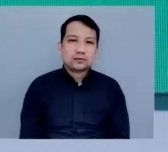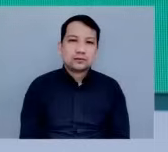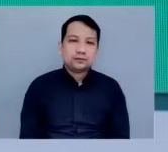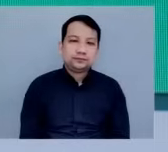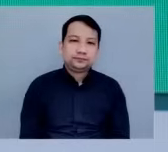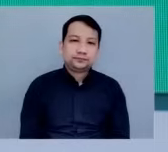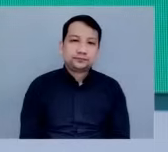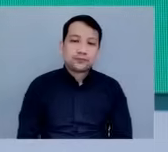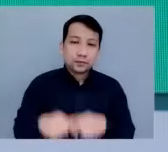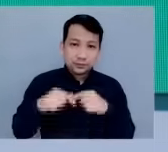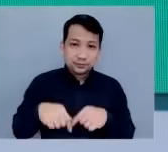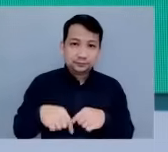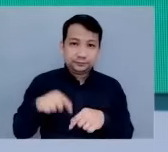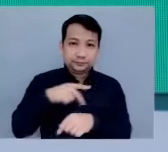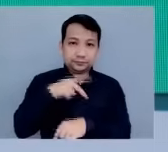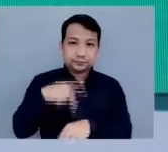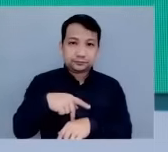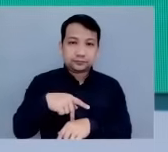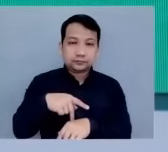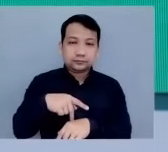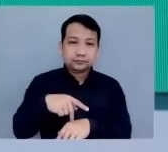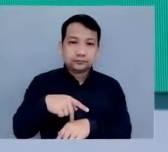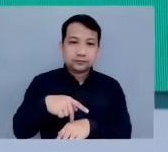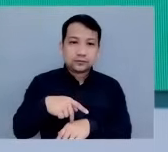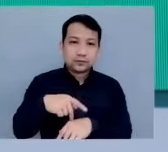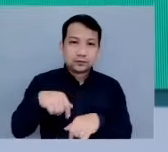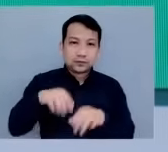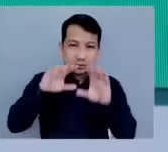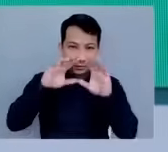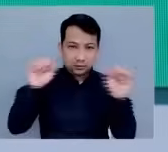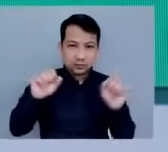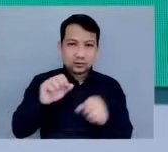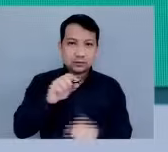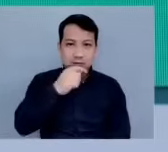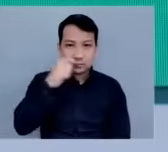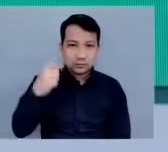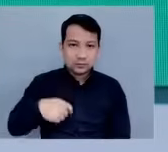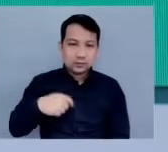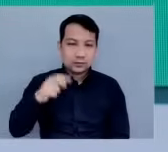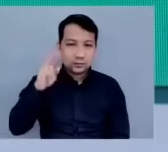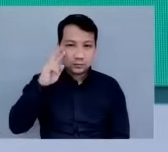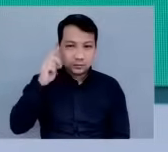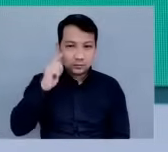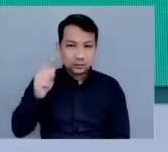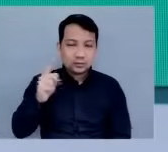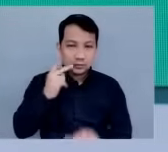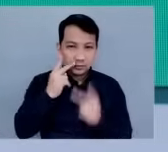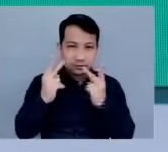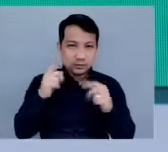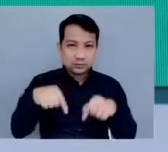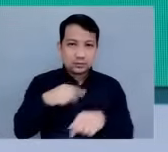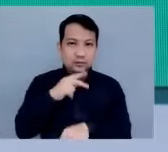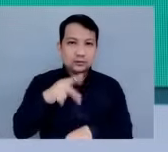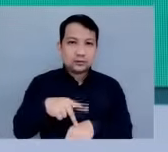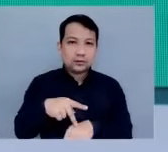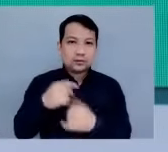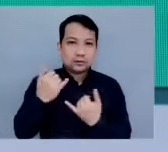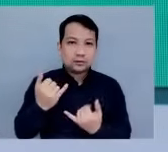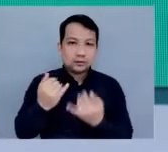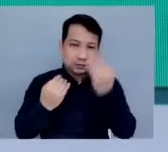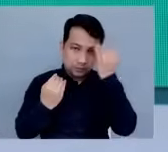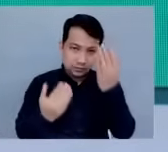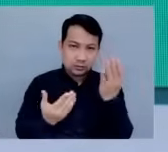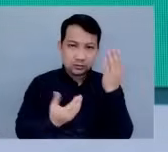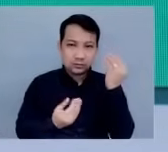Nasa bansa ngayon ang Pangulo ng Ukraine na si Volodymyr Zelensky para sa kanyang unang pagbisita sa Pilipinas. Para sa ibang